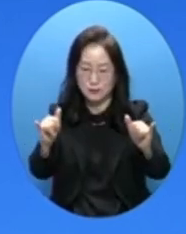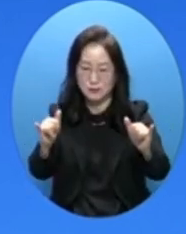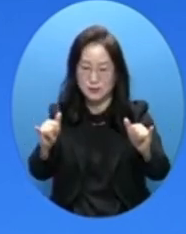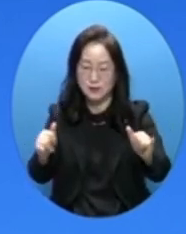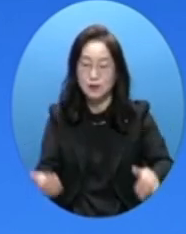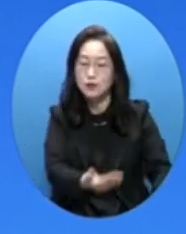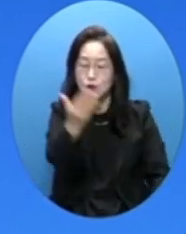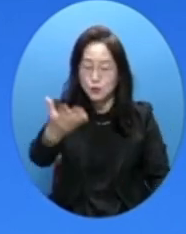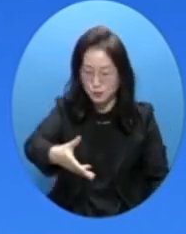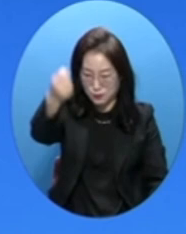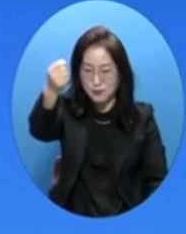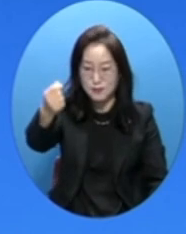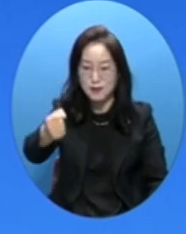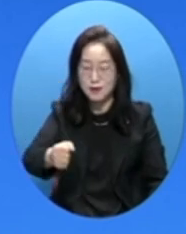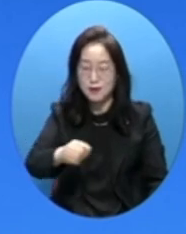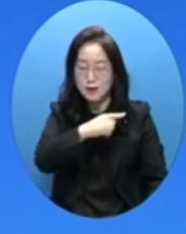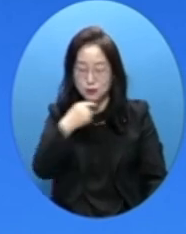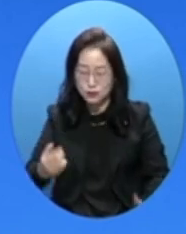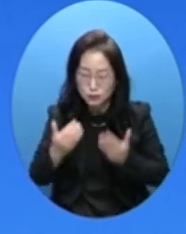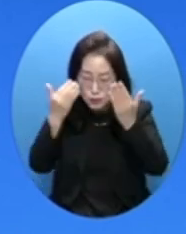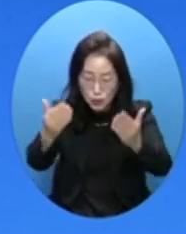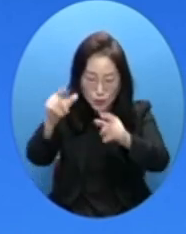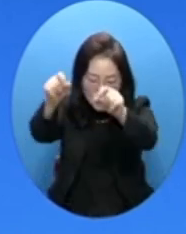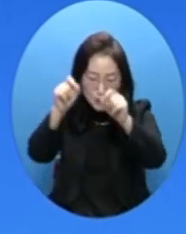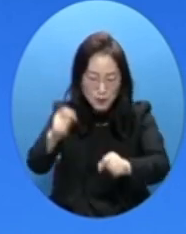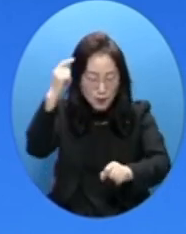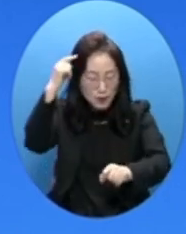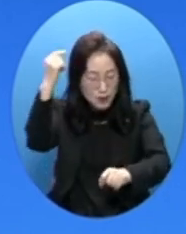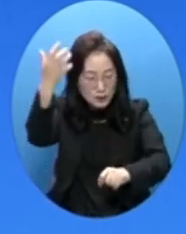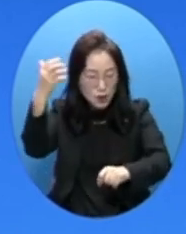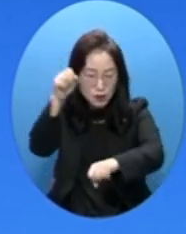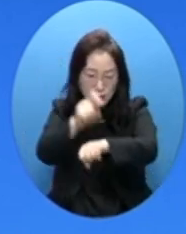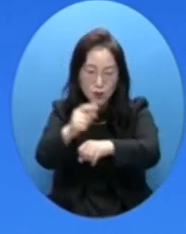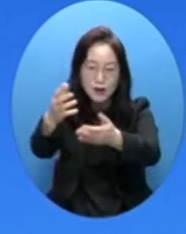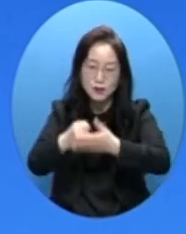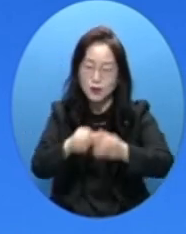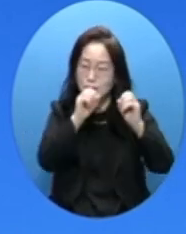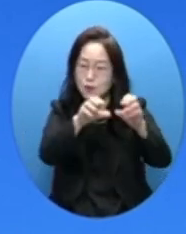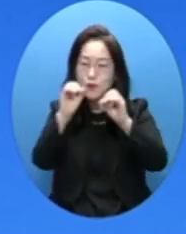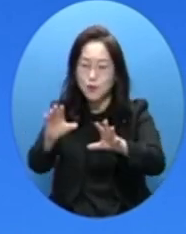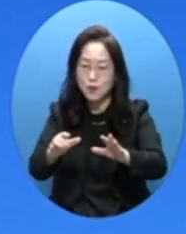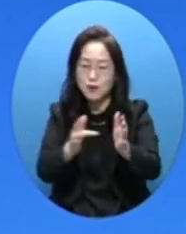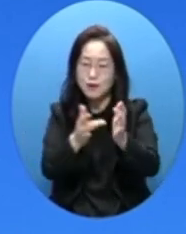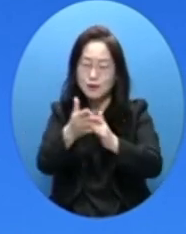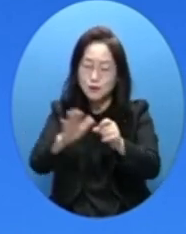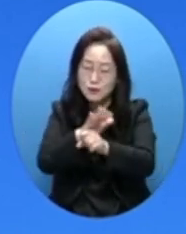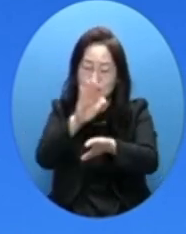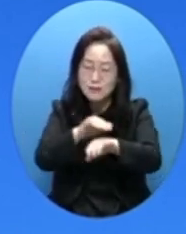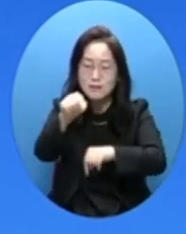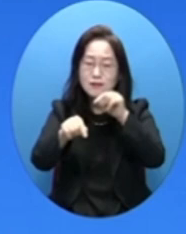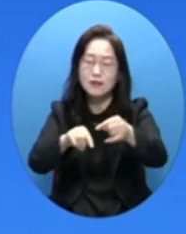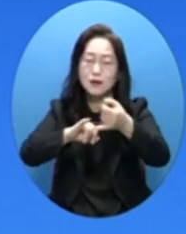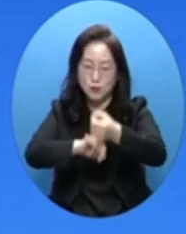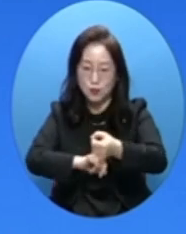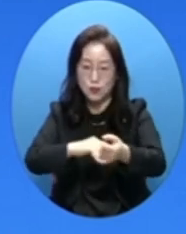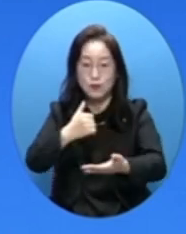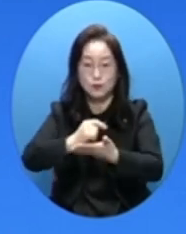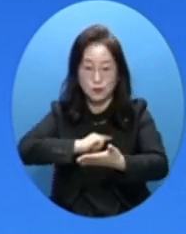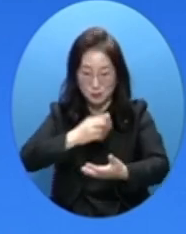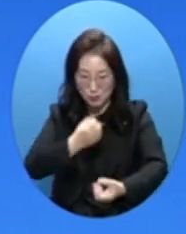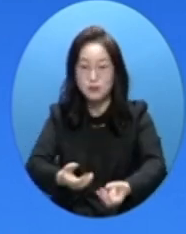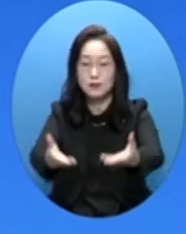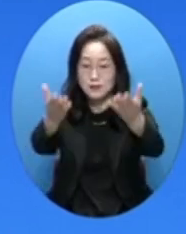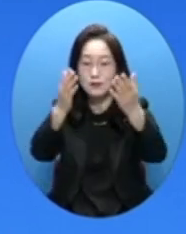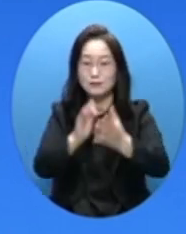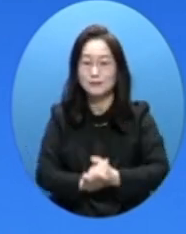성령 충만 받아서 순교자적 영성을 가지고 힘써 복음을 전하며 예수의 사랑을 지켜나가는 주님의 결구들이 다 되시기를 주님의 이름으로